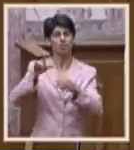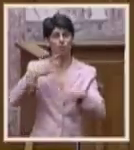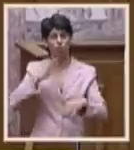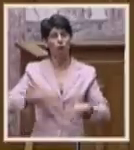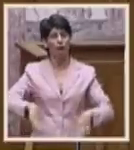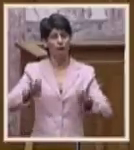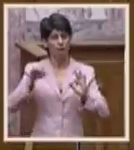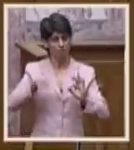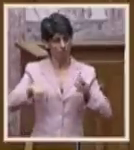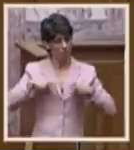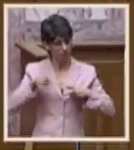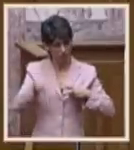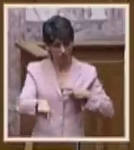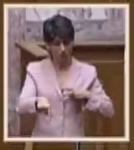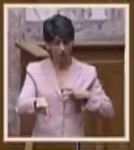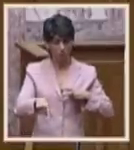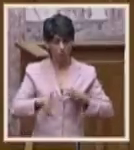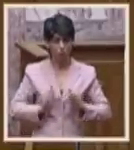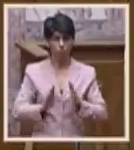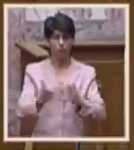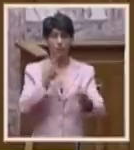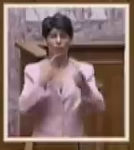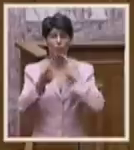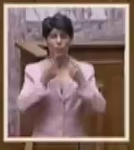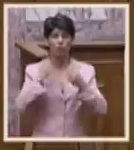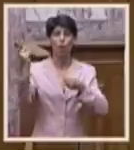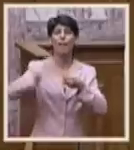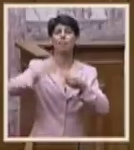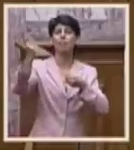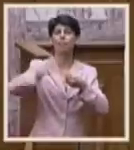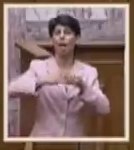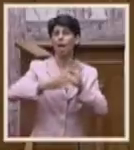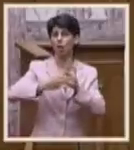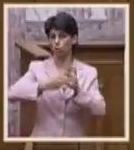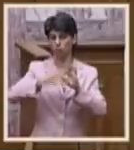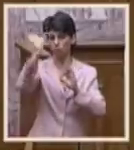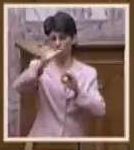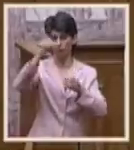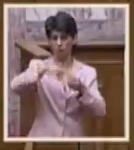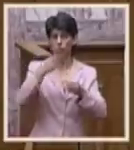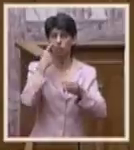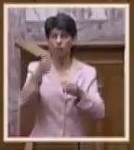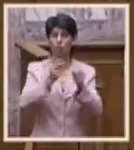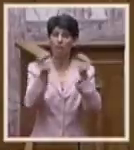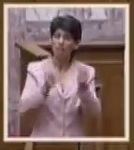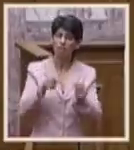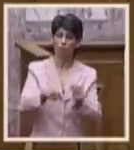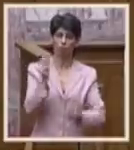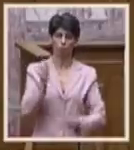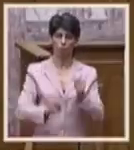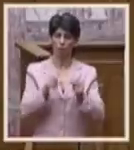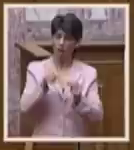η κυβέρνηση αυτό έχει μπροστά της, διαπραγματεύσεις με τους εταίρους μας. Να βρούμε λύσεις στο πρόβλημα. Αυτή τη